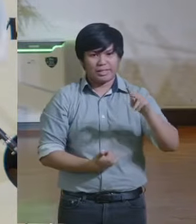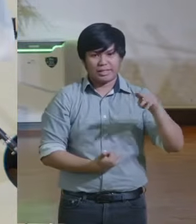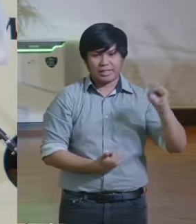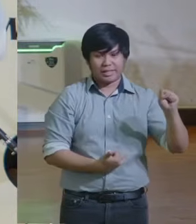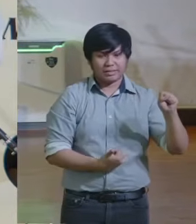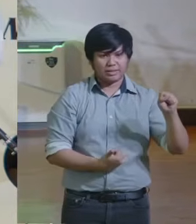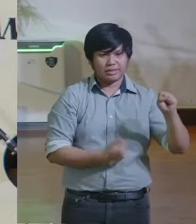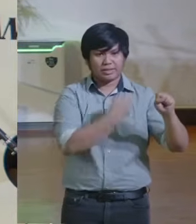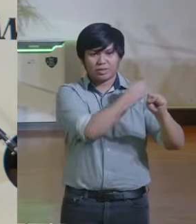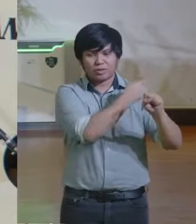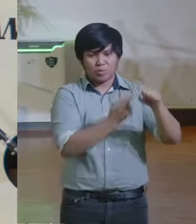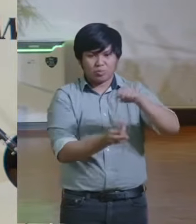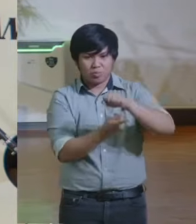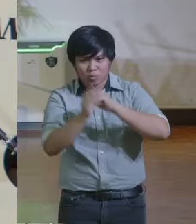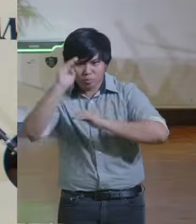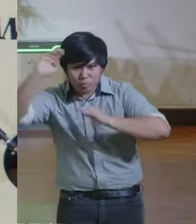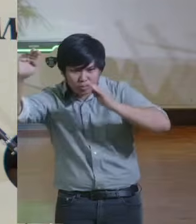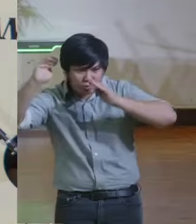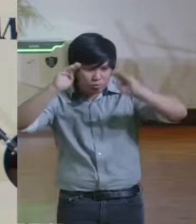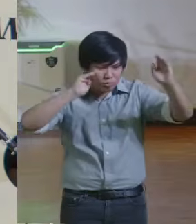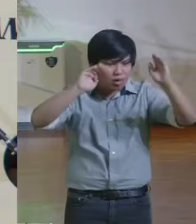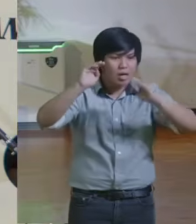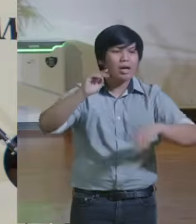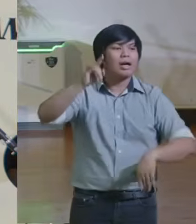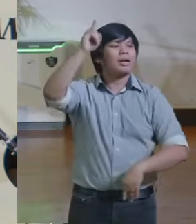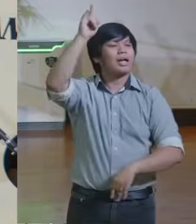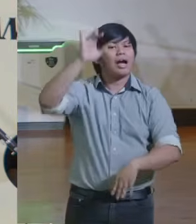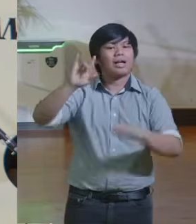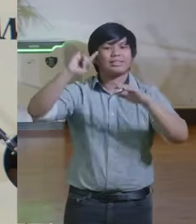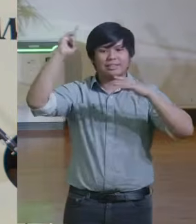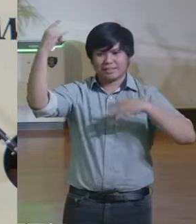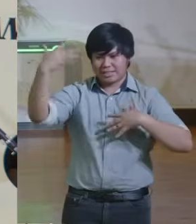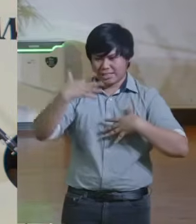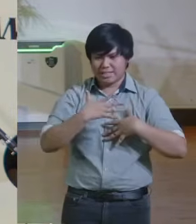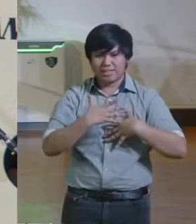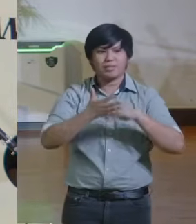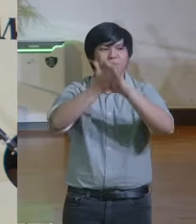ang undeserved na grace ng Diyos ay sana sumakanila.